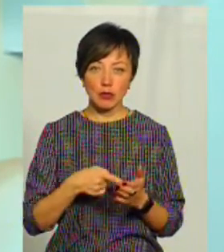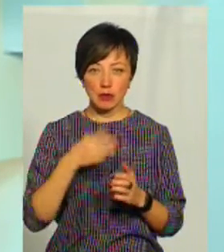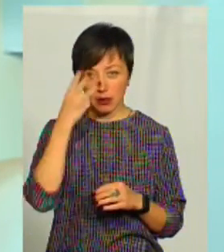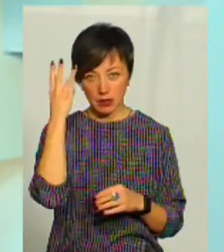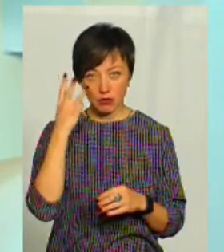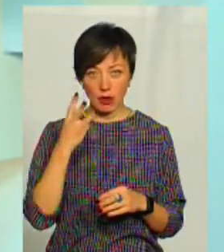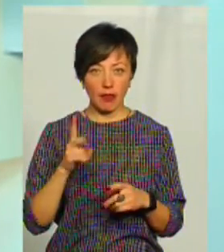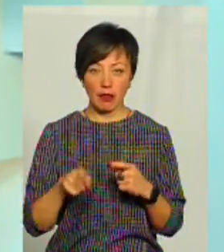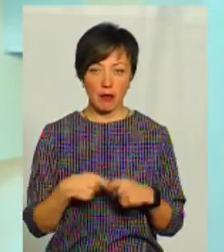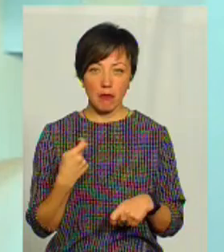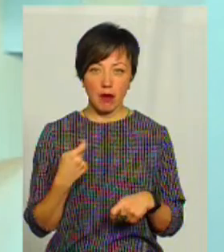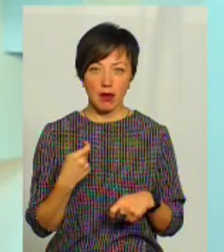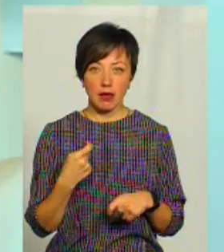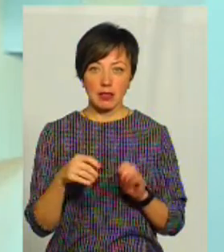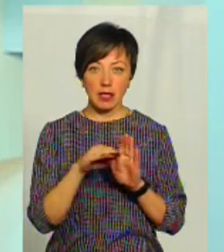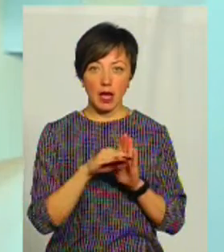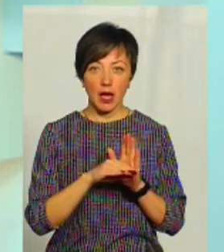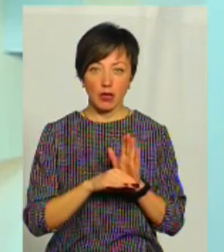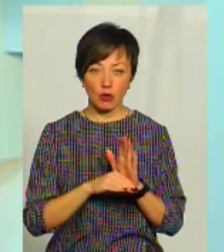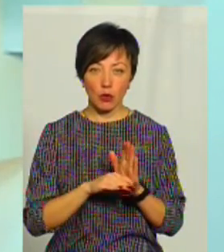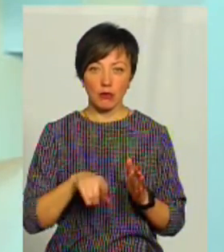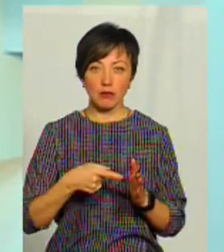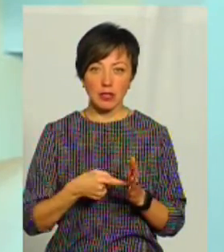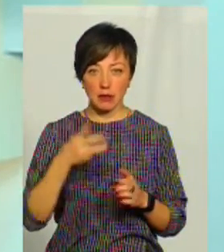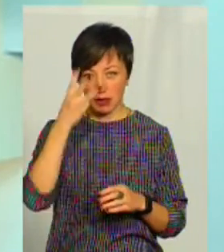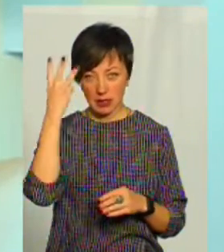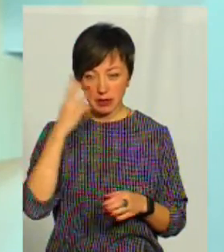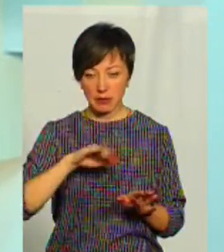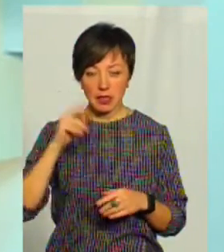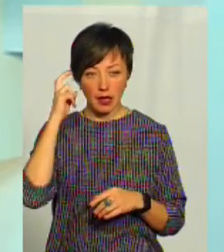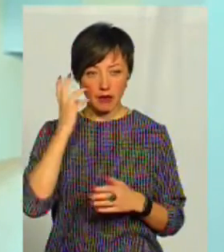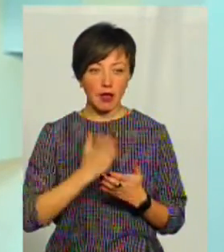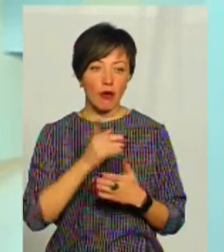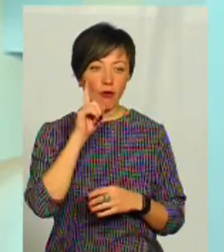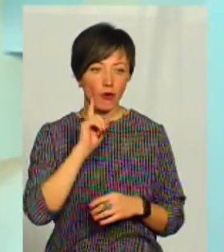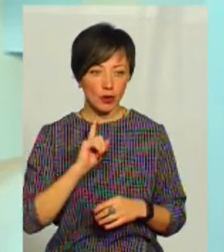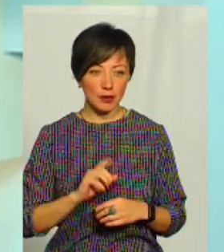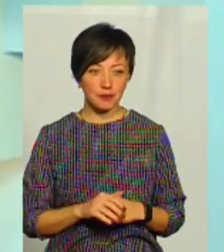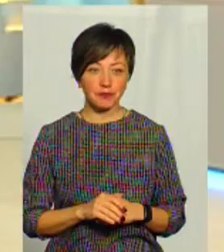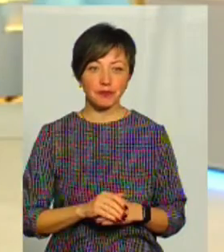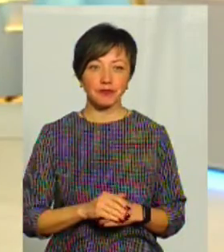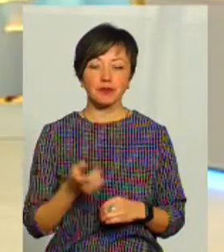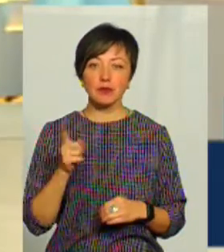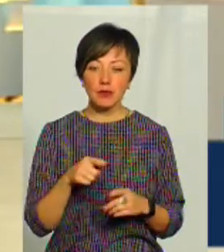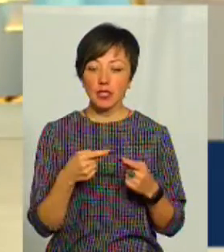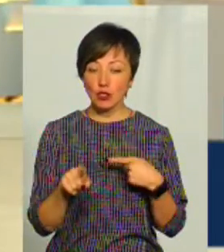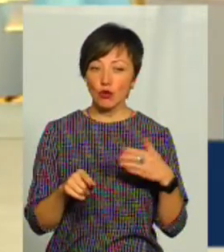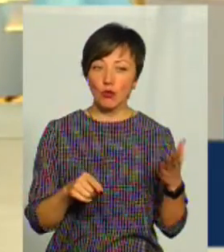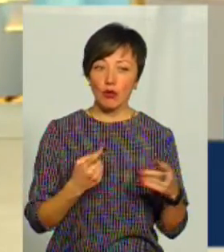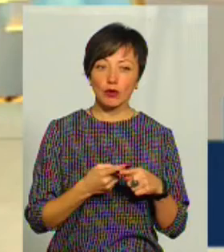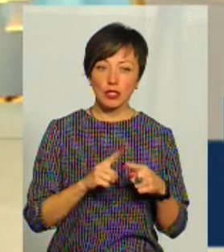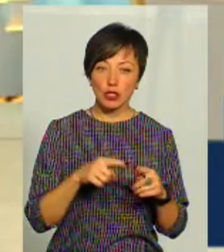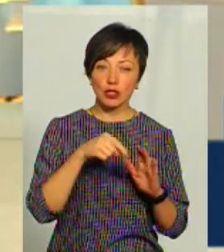місті Хмельницькому, не дарма за рейтингом місто Хмельницький після Києва є комфортним. Тому з іншого боку,